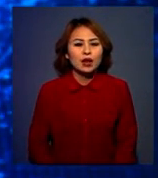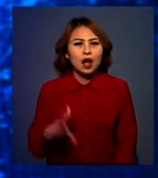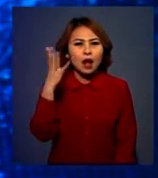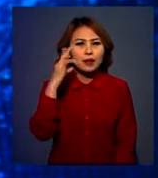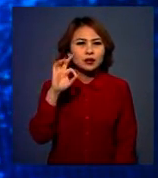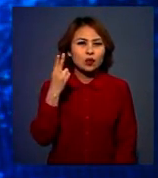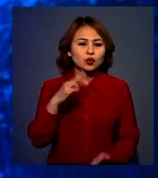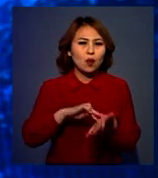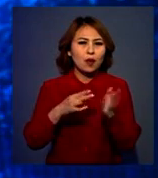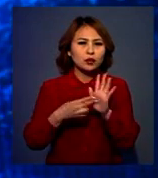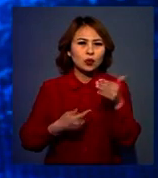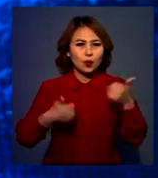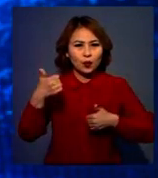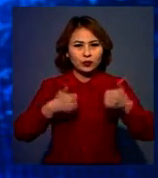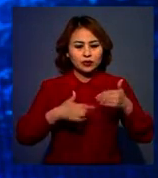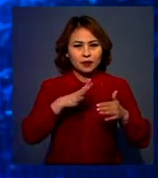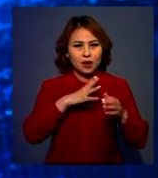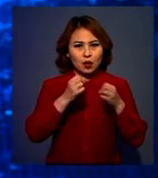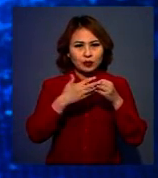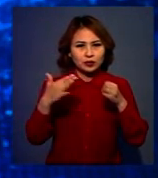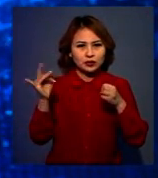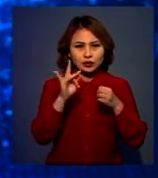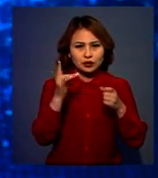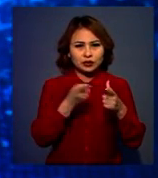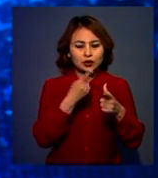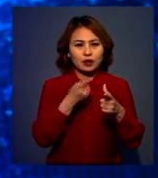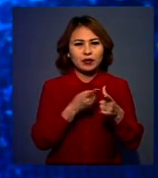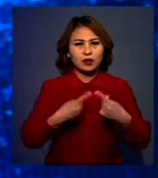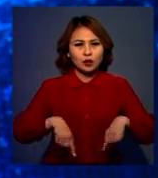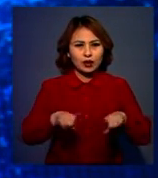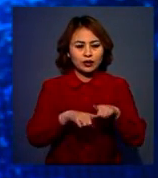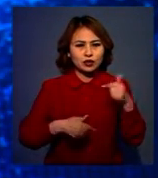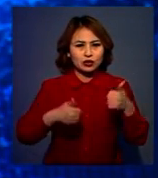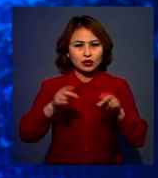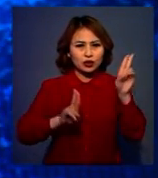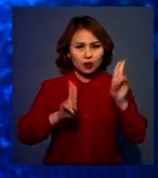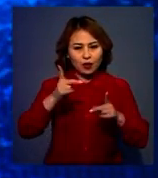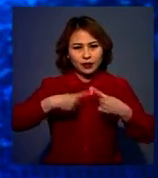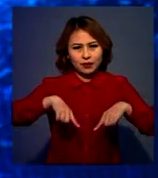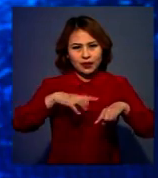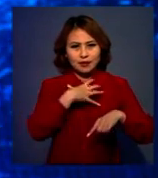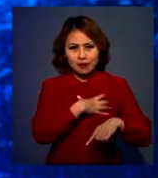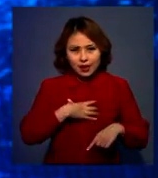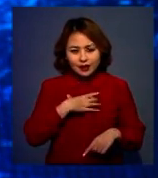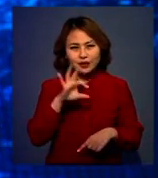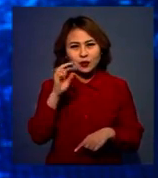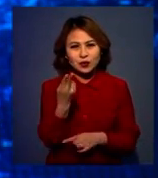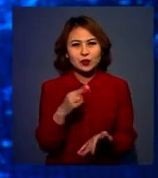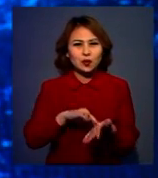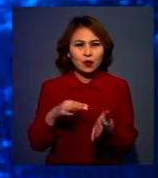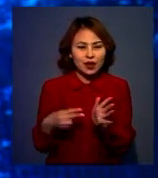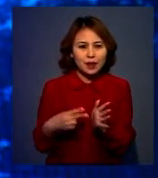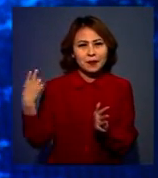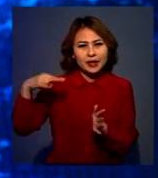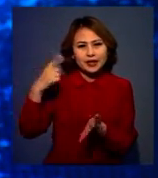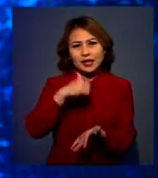Алматыда әлеуметтік жобалар конкурсы мәресіне жетті. 15-ші рет ұйымдастырылып отырған дәстүрлі шарада қоғамдық маңызы бар әлеуметтік жобалар